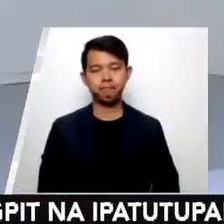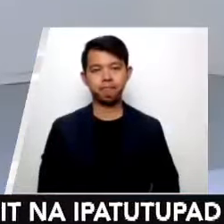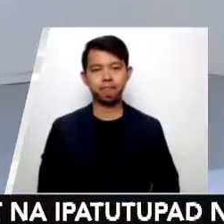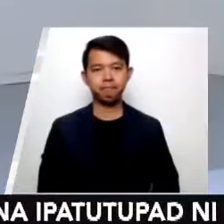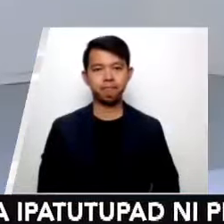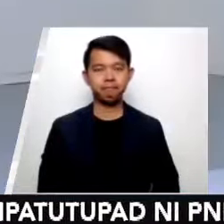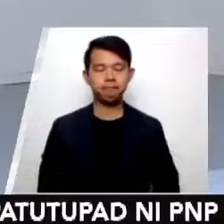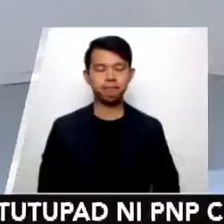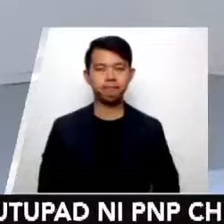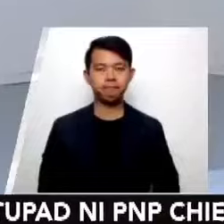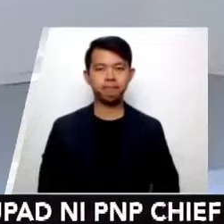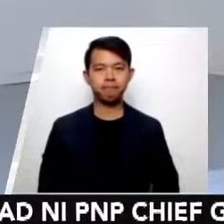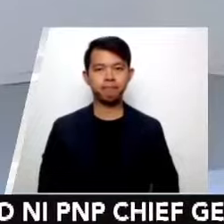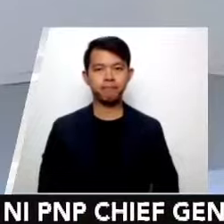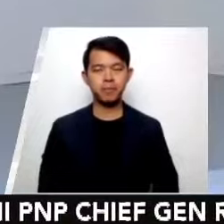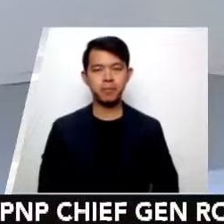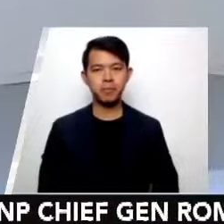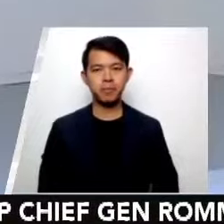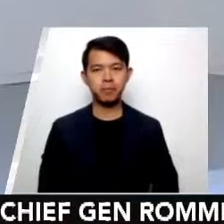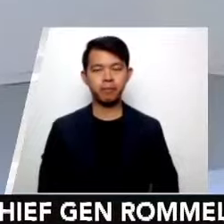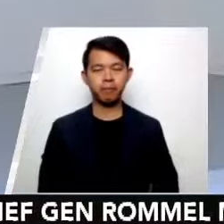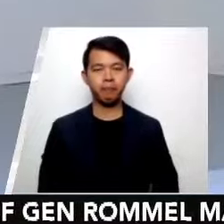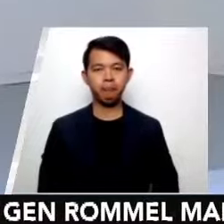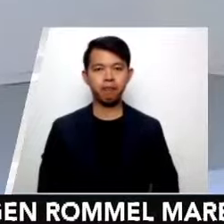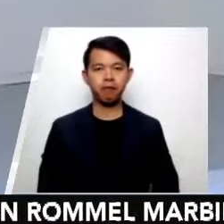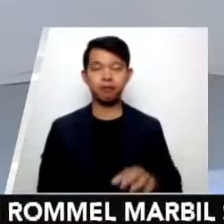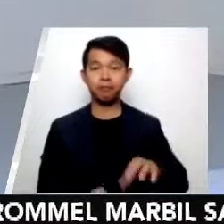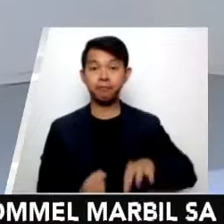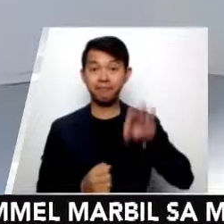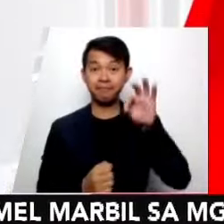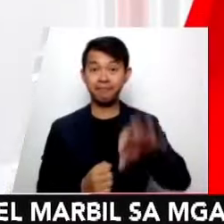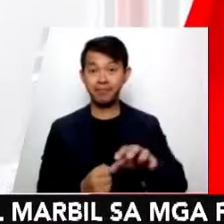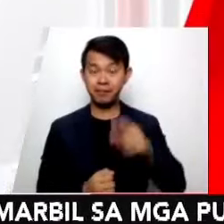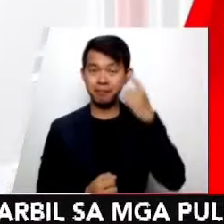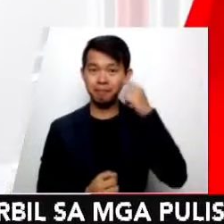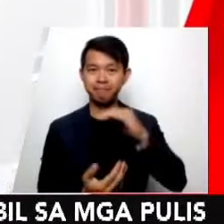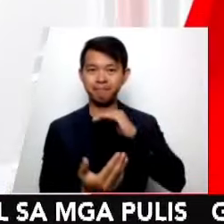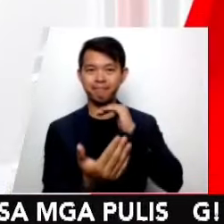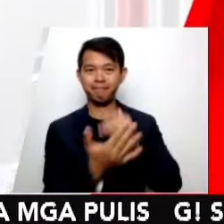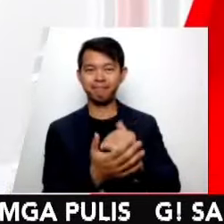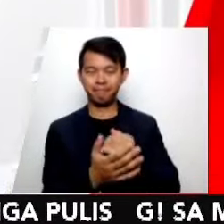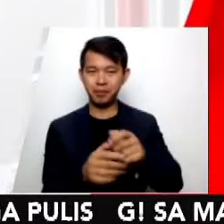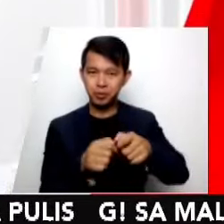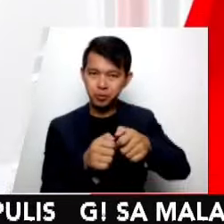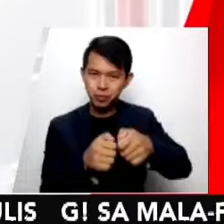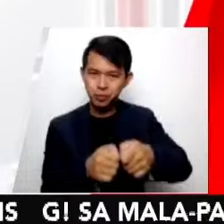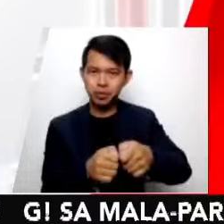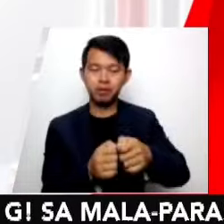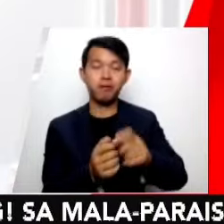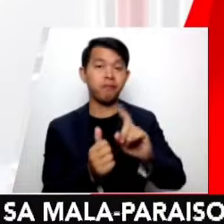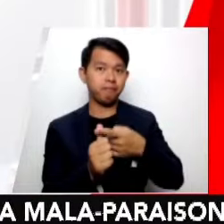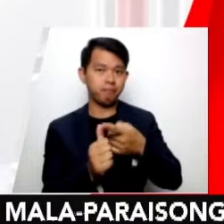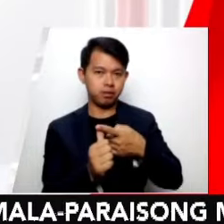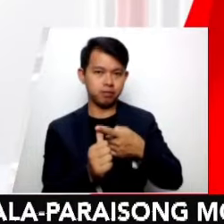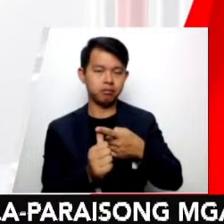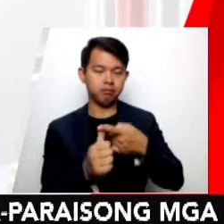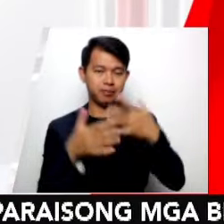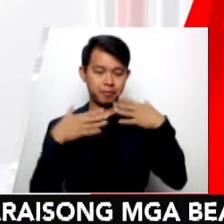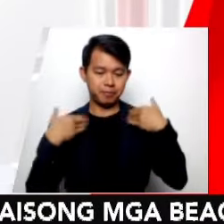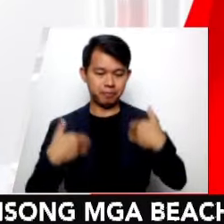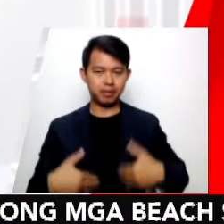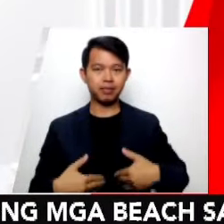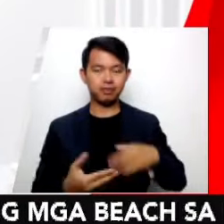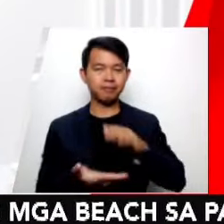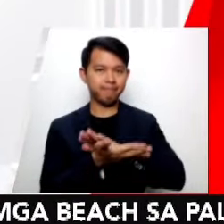Narito ang ilang tips para maiwasan ang pagkakaroon ng kuto. Una, panatilihing malinis ang katawan. Dalasan ang paglalaba ng